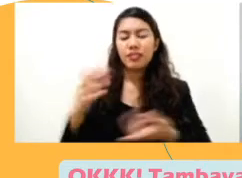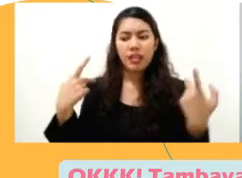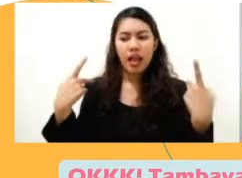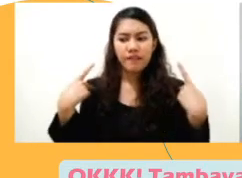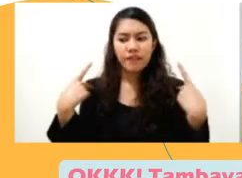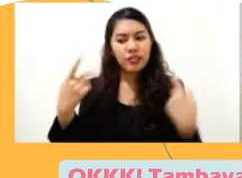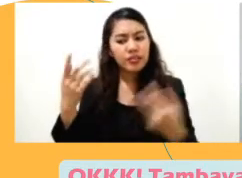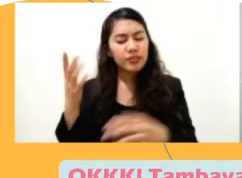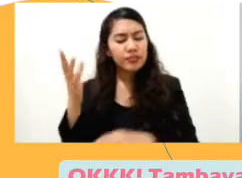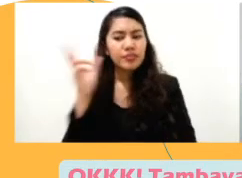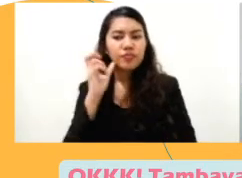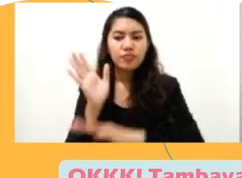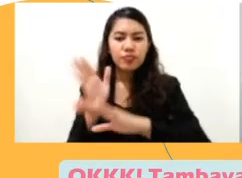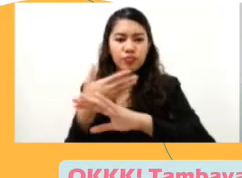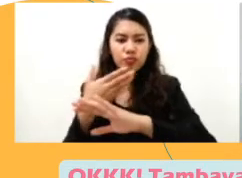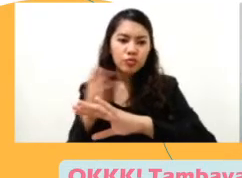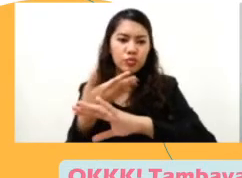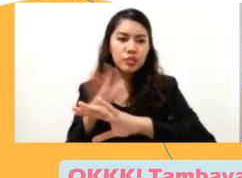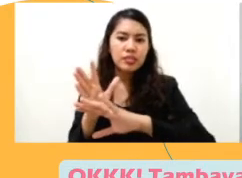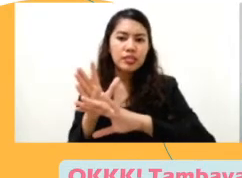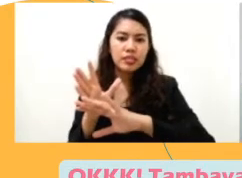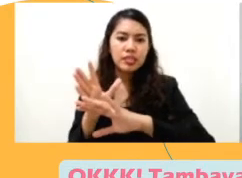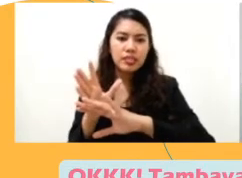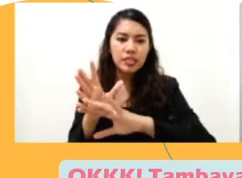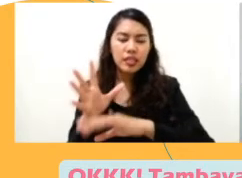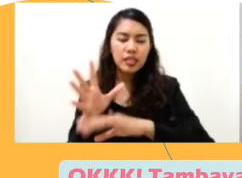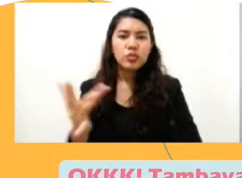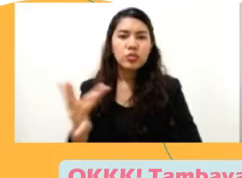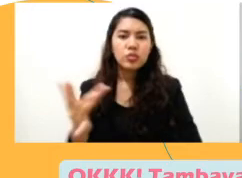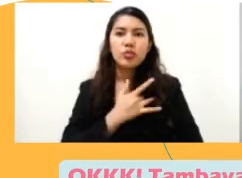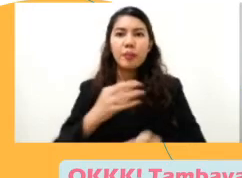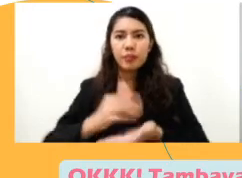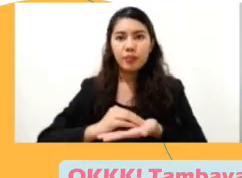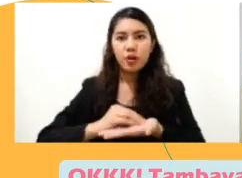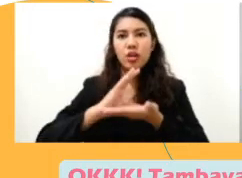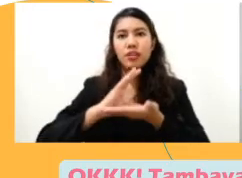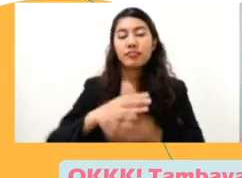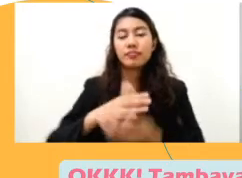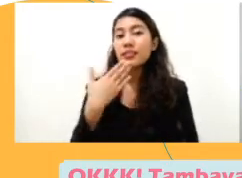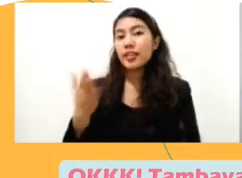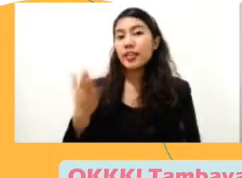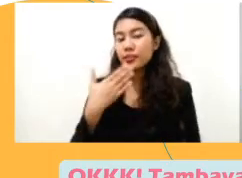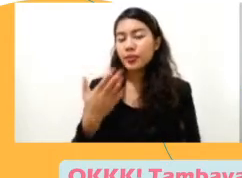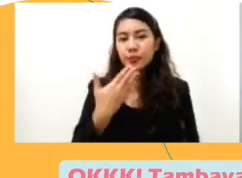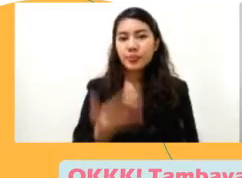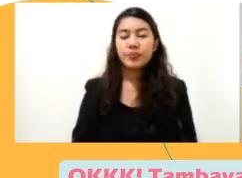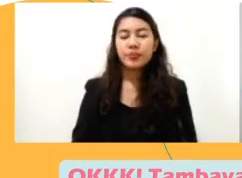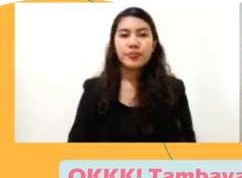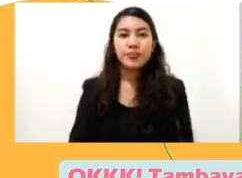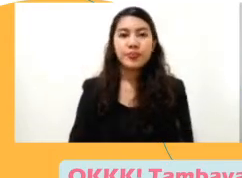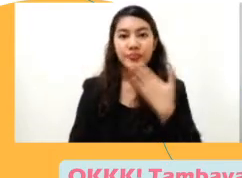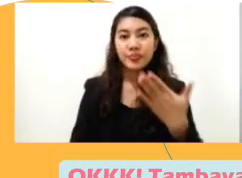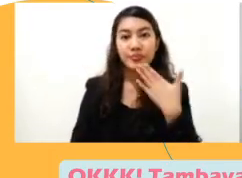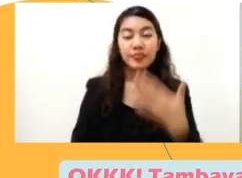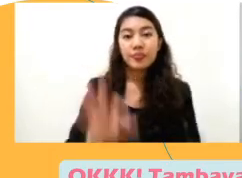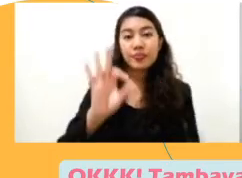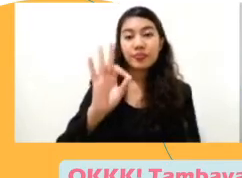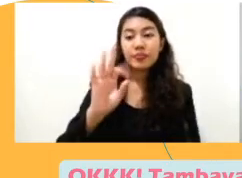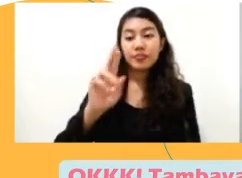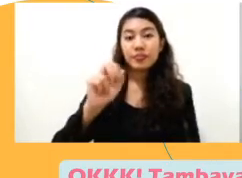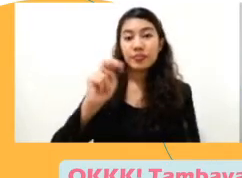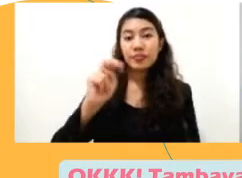para harapin yung mga pagsubok. So thank you. And maraming salamat din po kay Ate Friends para madagdagan yung